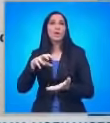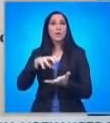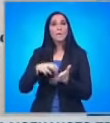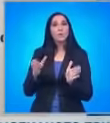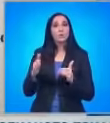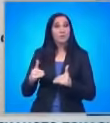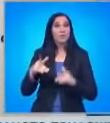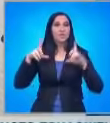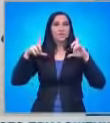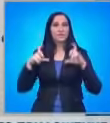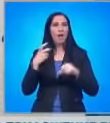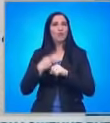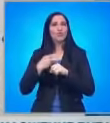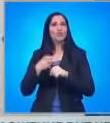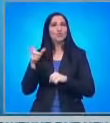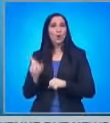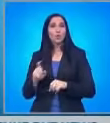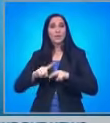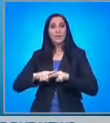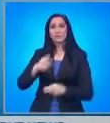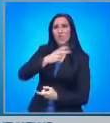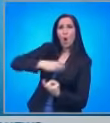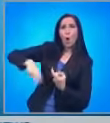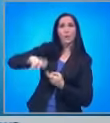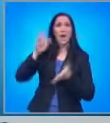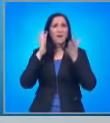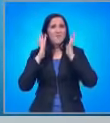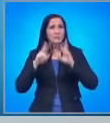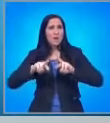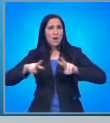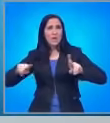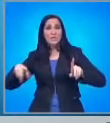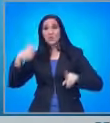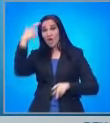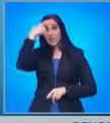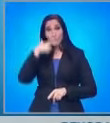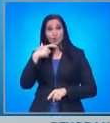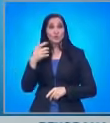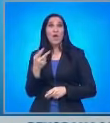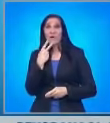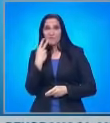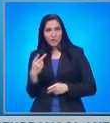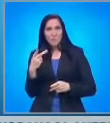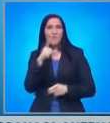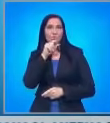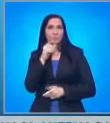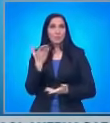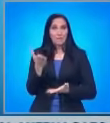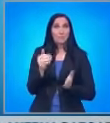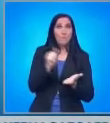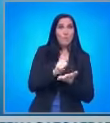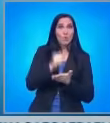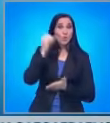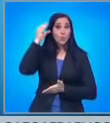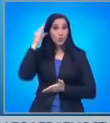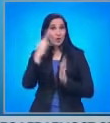ни установи, че снимката на доктор Неделчев обикаля мрежата под различна самоличност. Откриваме я в Twitter, където се публикуват научни